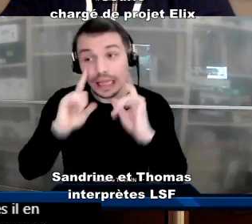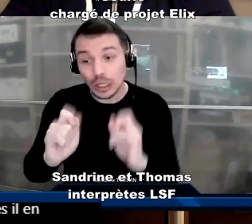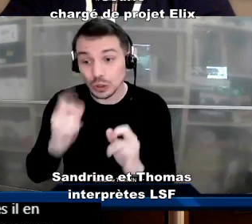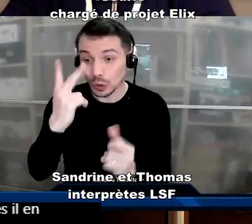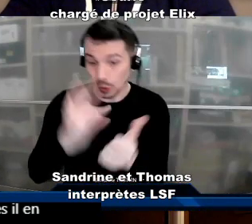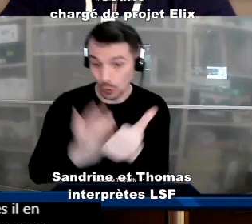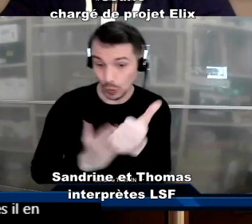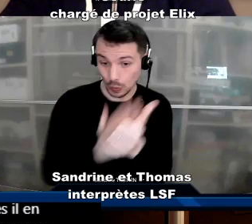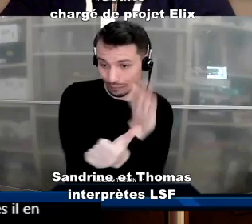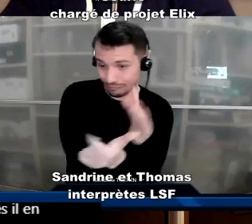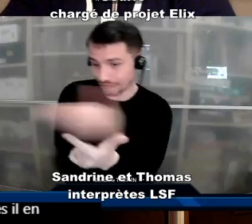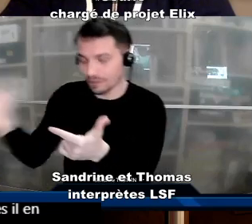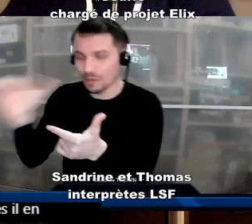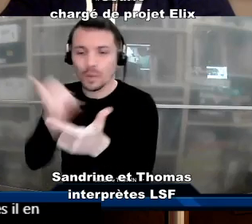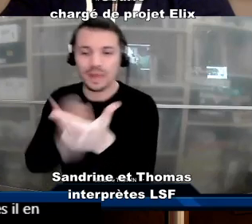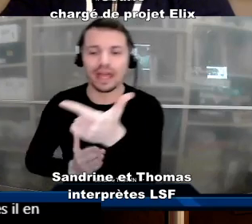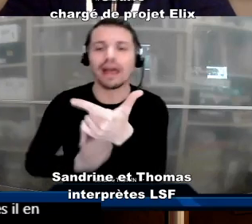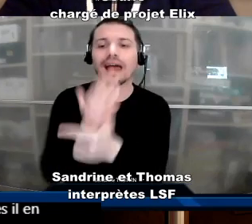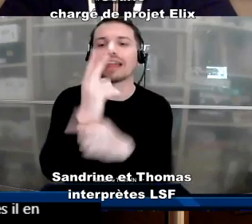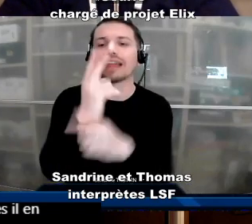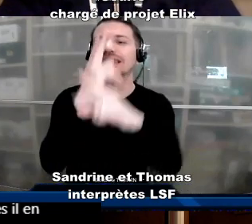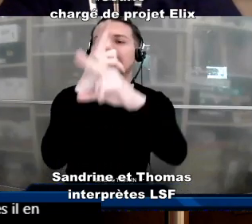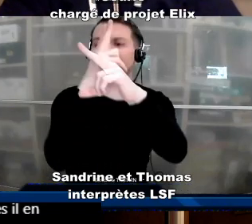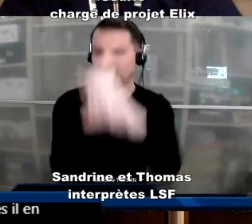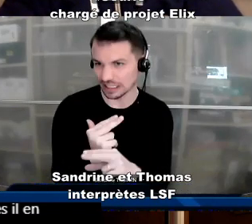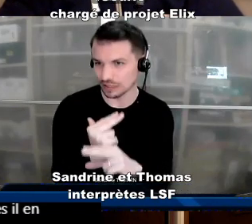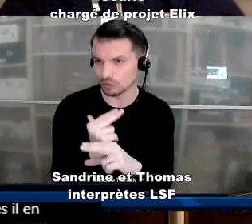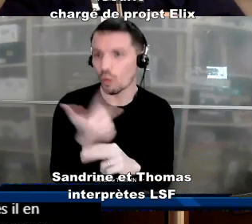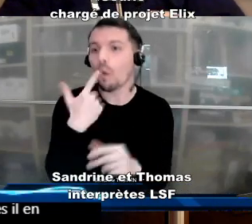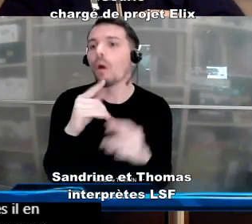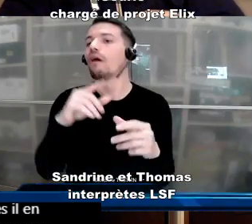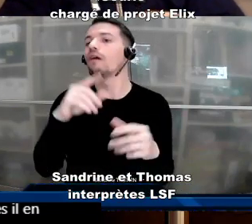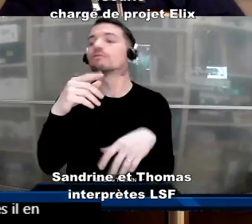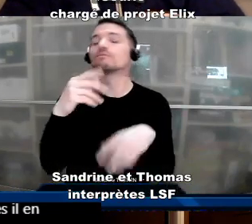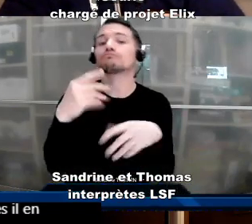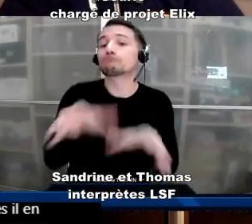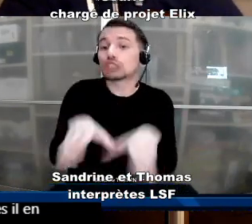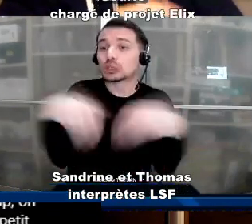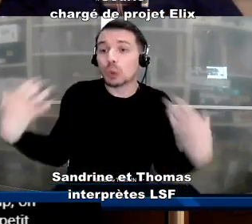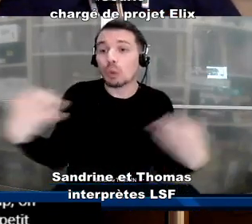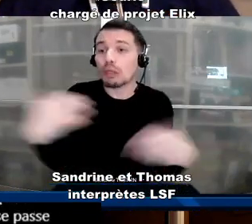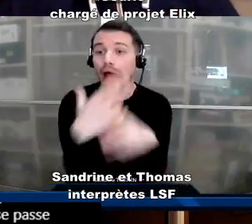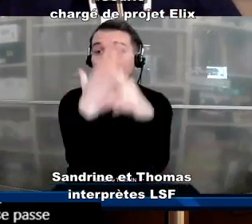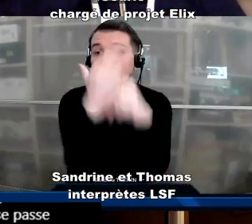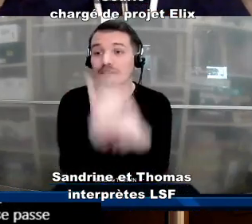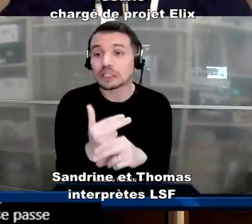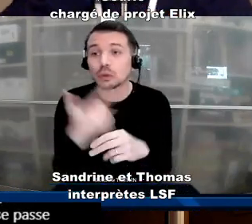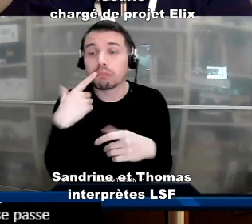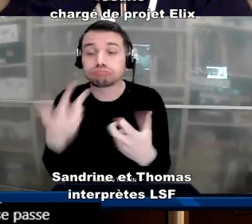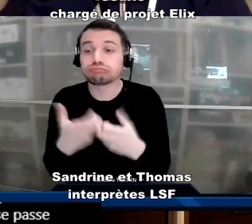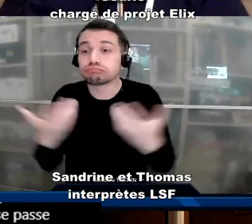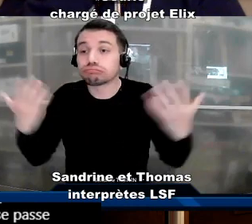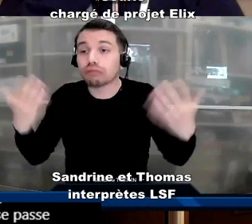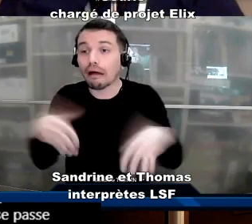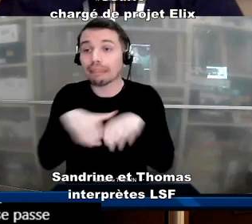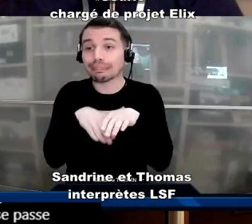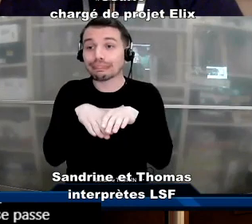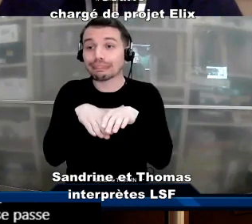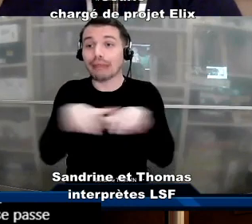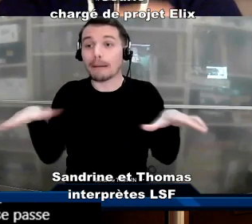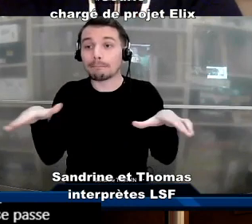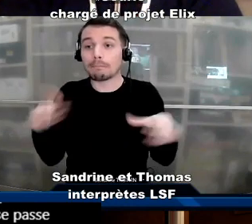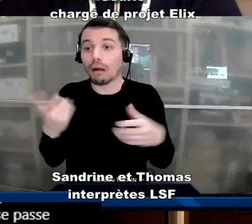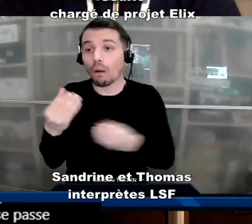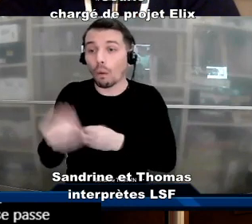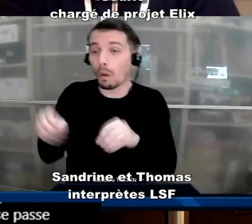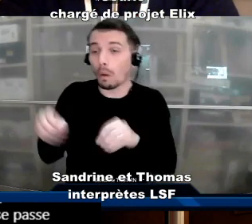définitions. Donc, vraiment traduire les définitions du dictionnaire. Donc, je ne sais pas, moi, une table, traduire la définition, un